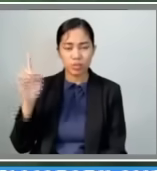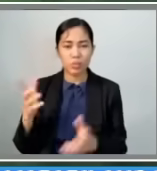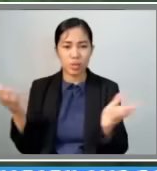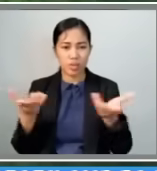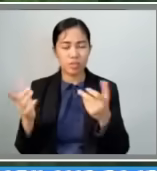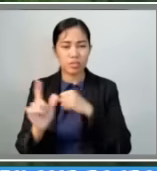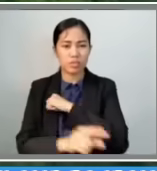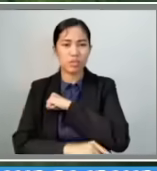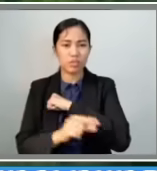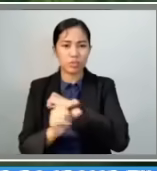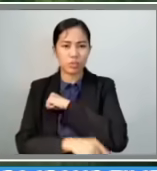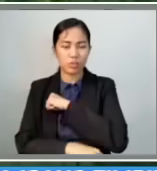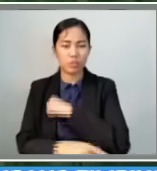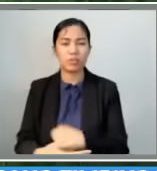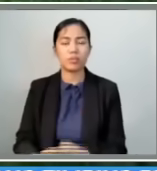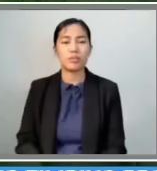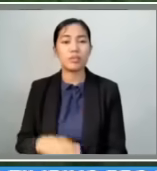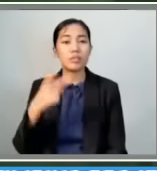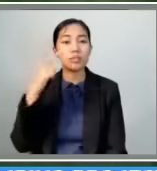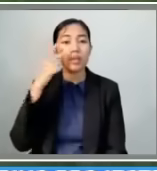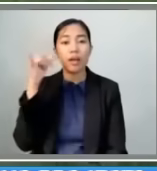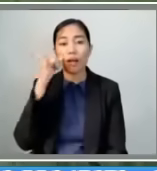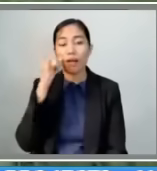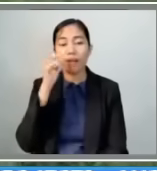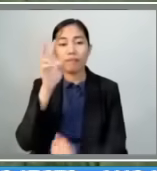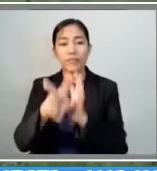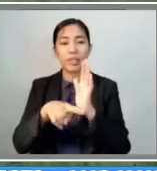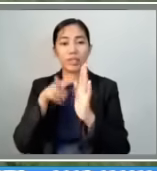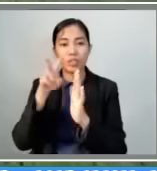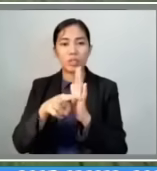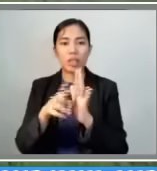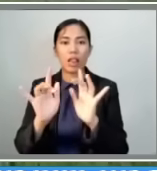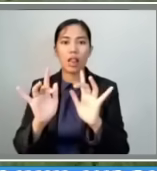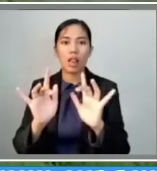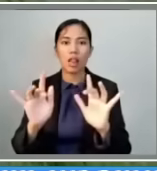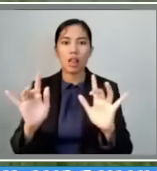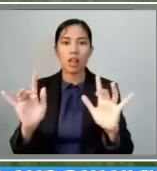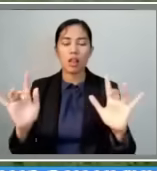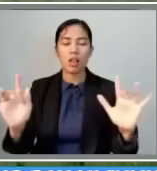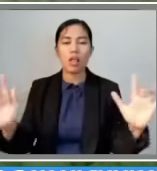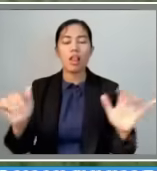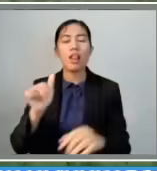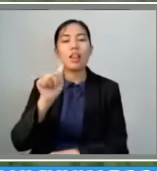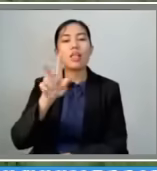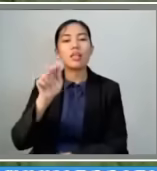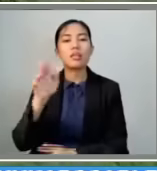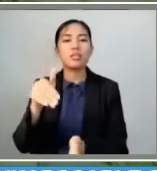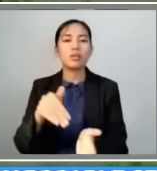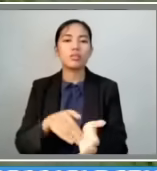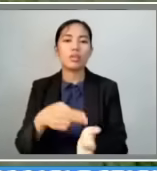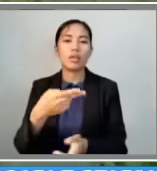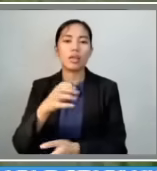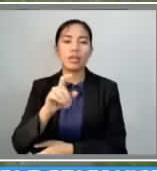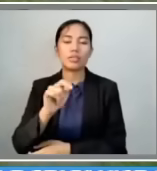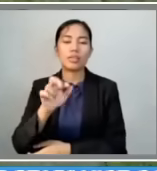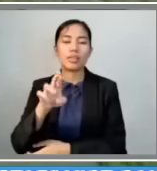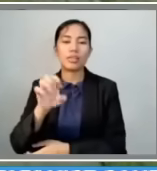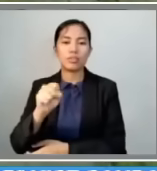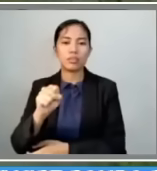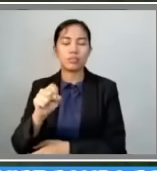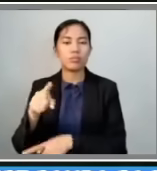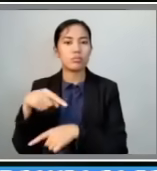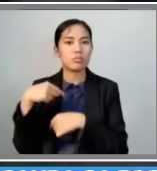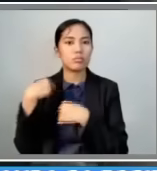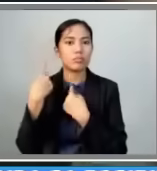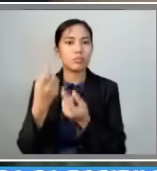Sa aerial video, makikita naman ang nakalbong bahagi ng 13,000 hectares na kagubatan dahil sa ilang taong illegal logging